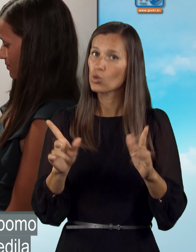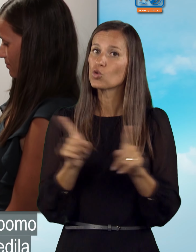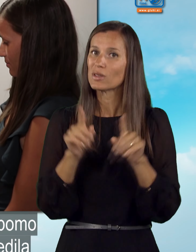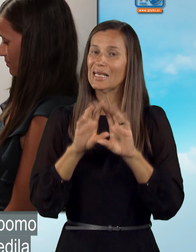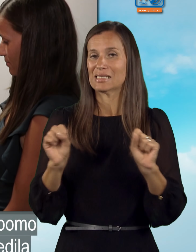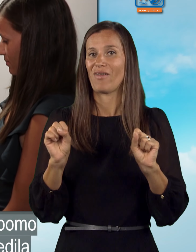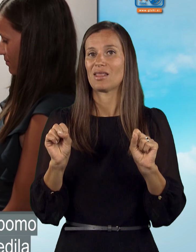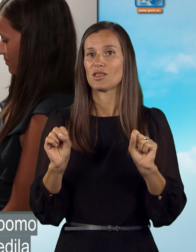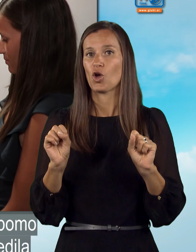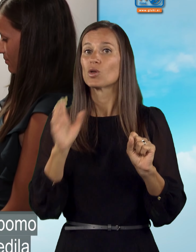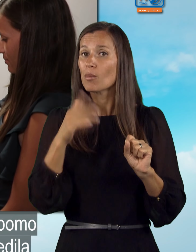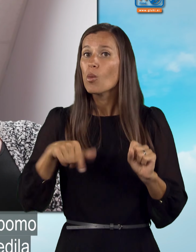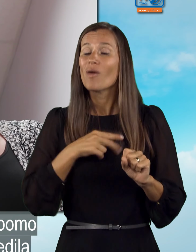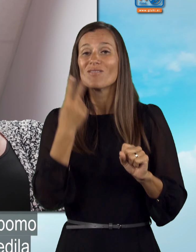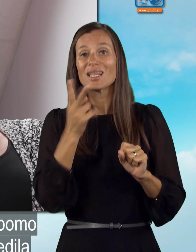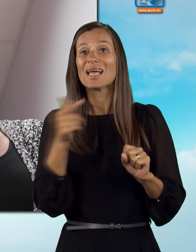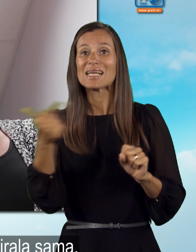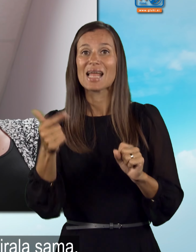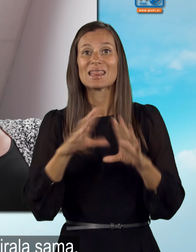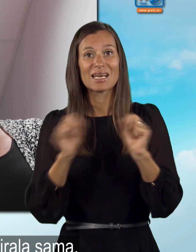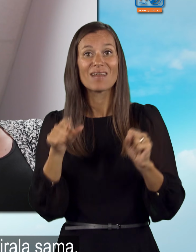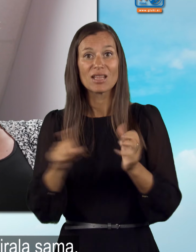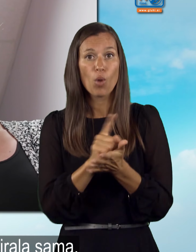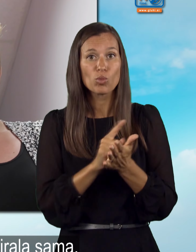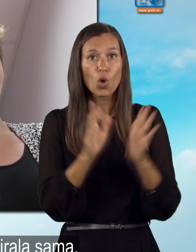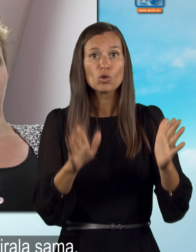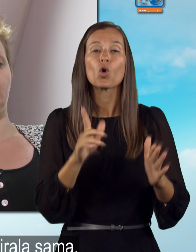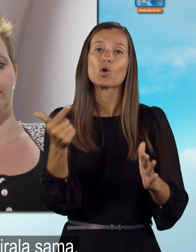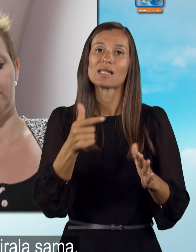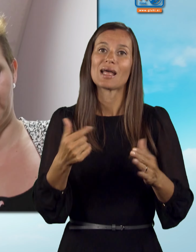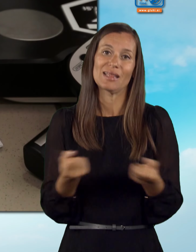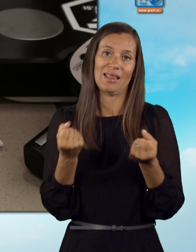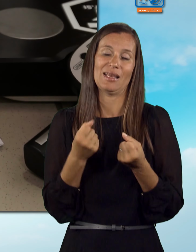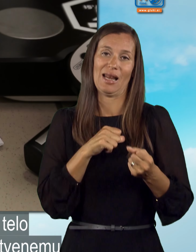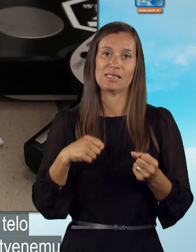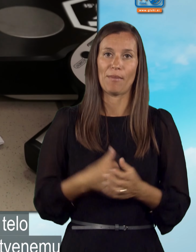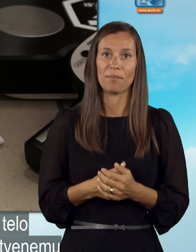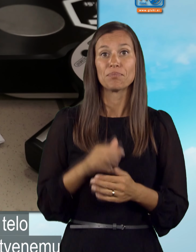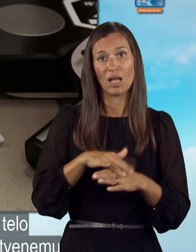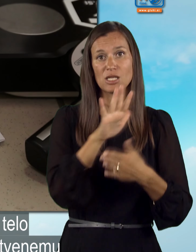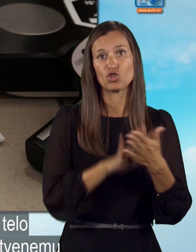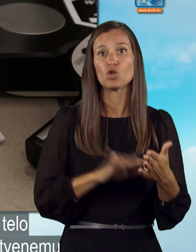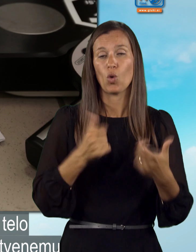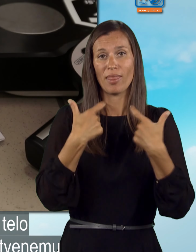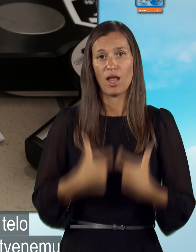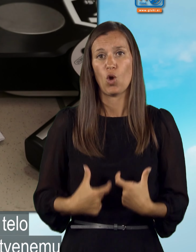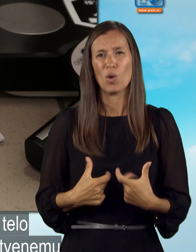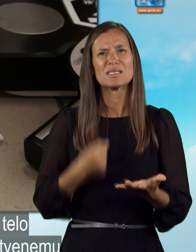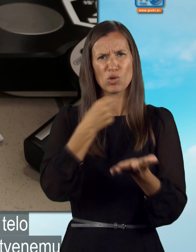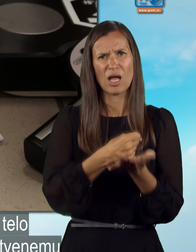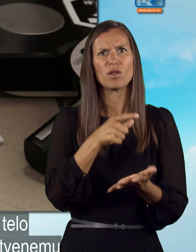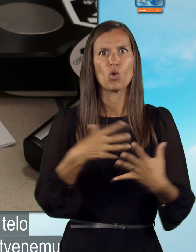tudi izvedel in da bomo tudi videli, kaj sta naredila v tem obdobju, ko bosta trenirala sama. Ker na začetku, ko je pač